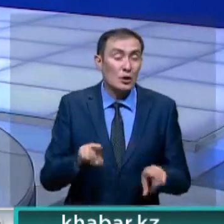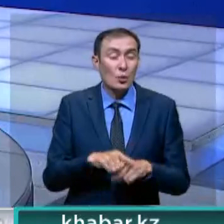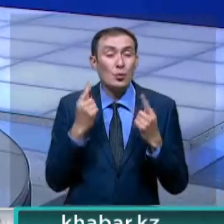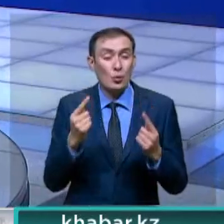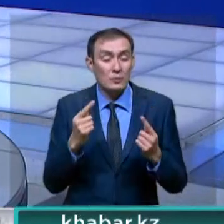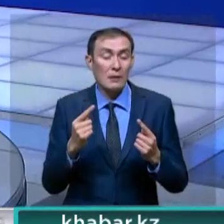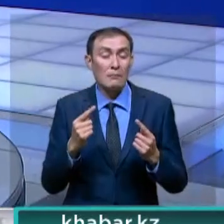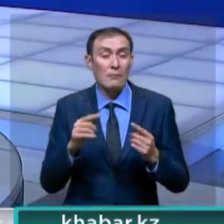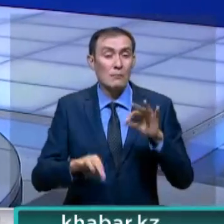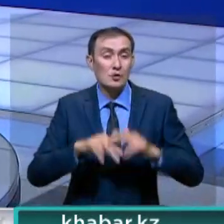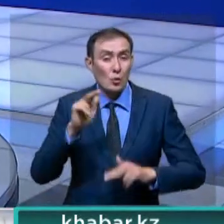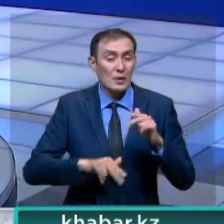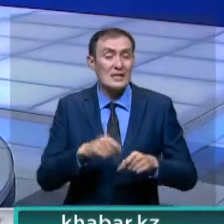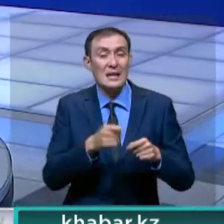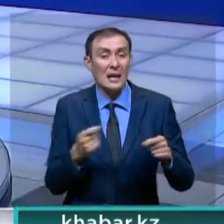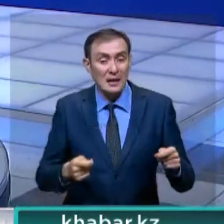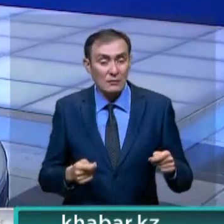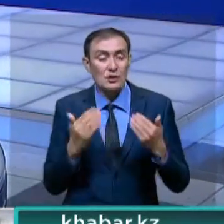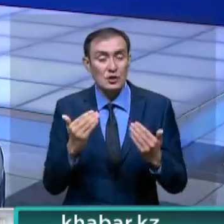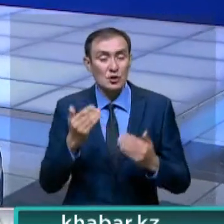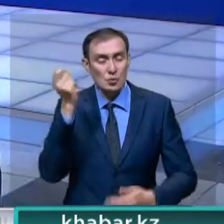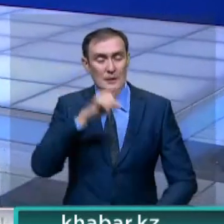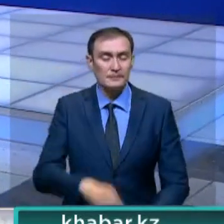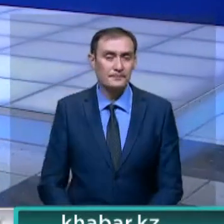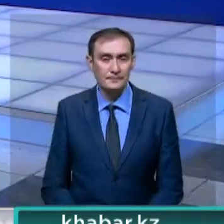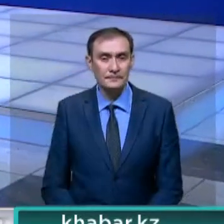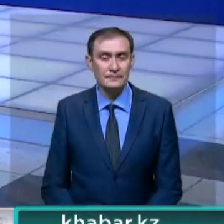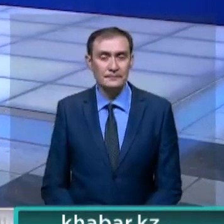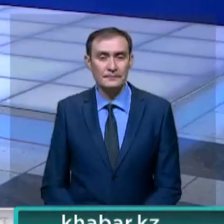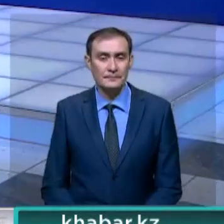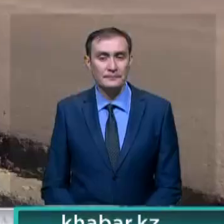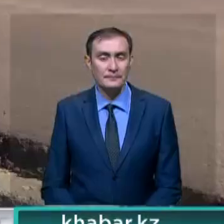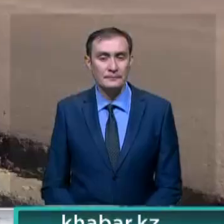крупном инфраструктурном проекте затягиваются, выясняла Юлана Чаус.